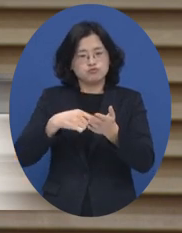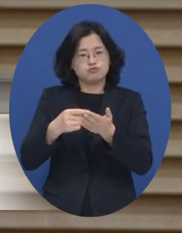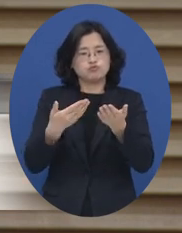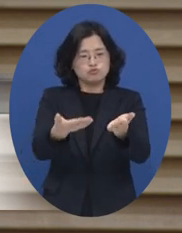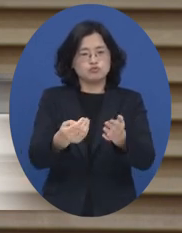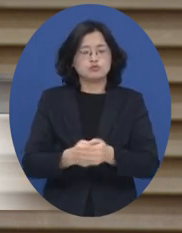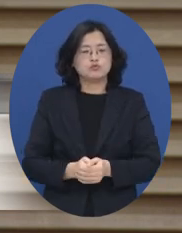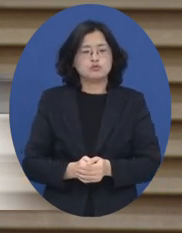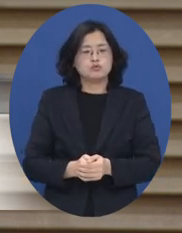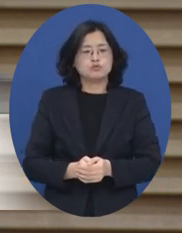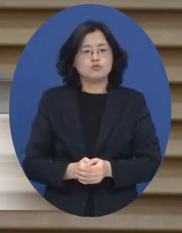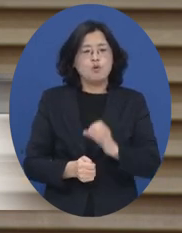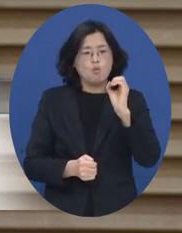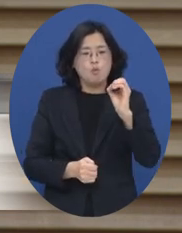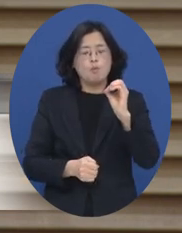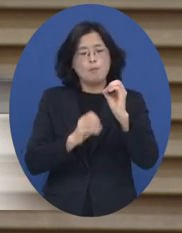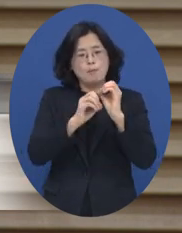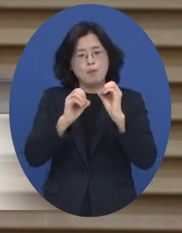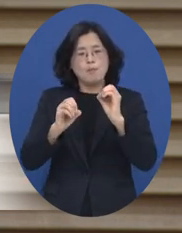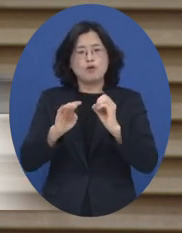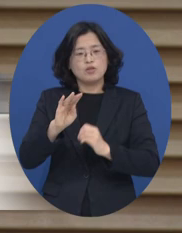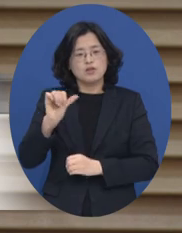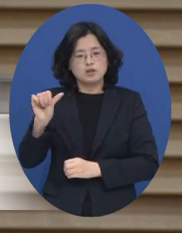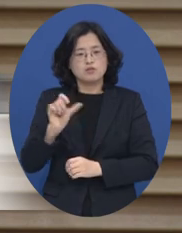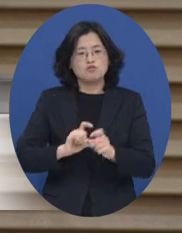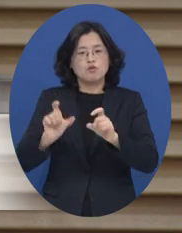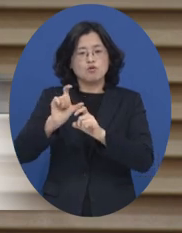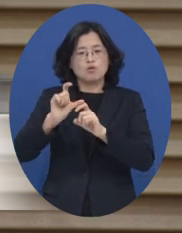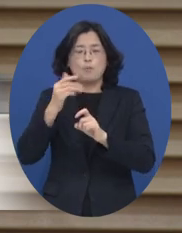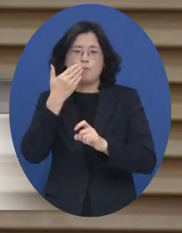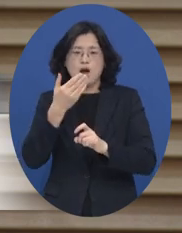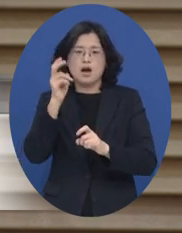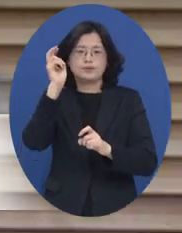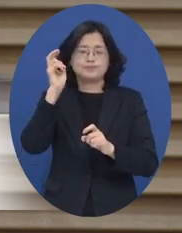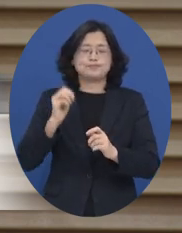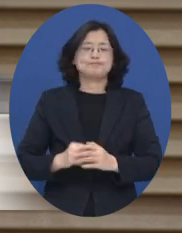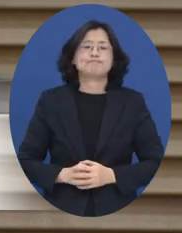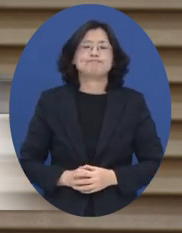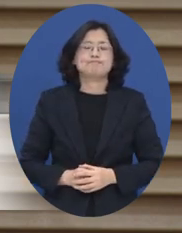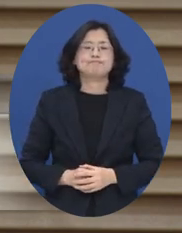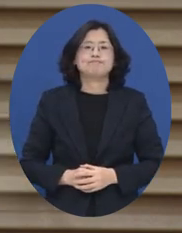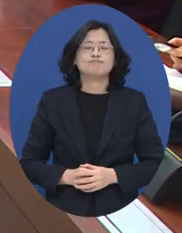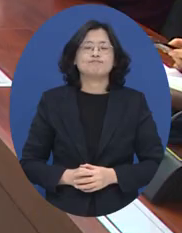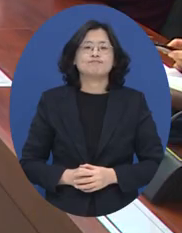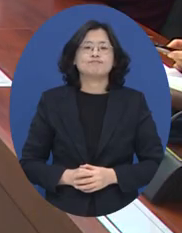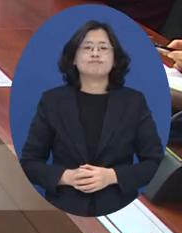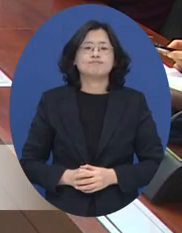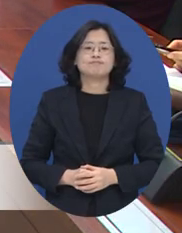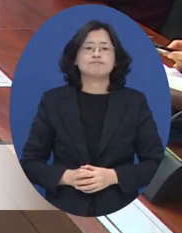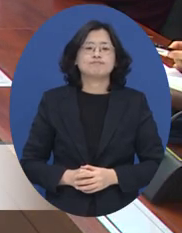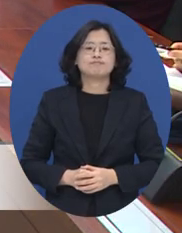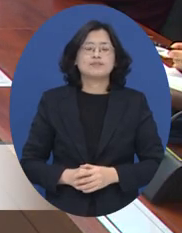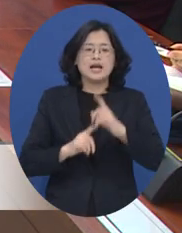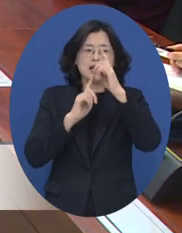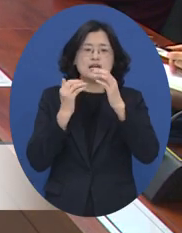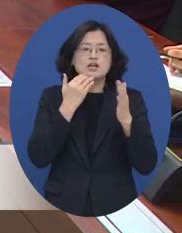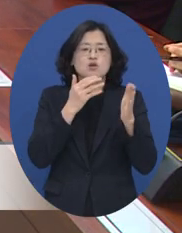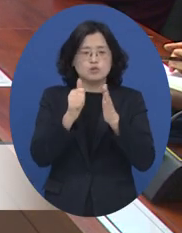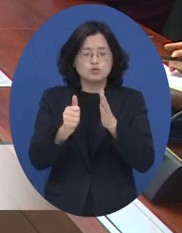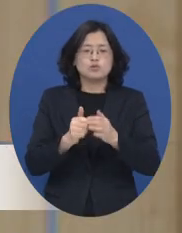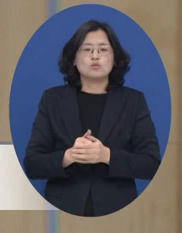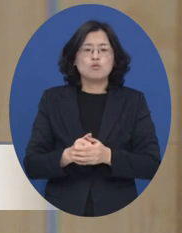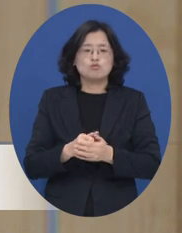뭐 거기에 공을 한 4개, 5개 이렇게 붙이는 날도 곧 오지 않을까 그렇게 생각합니다. 이재명